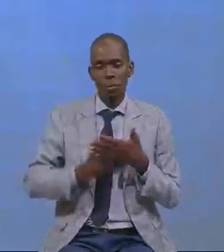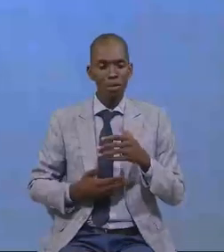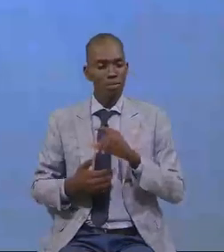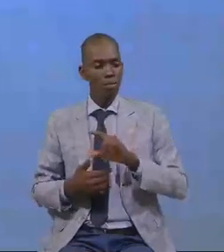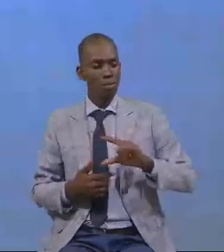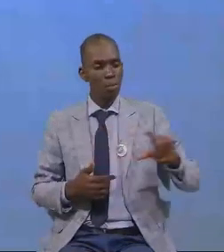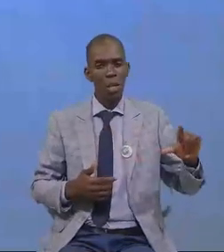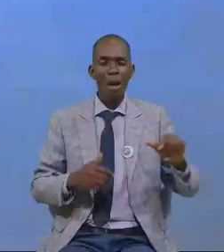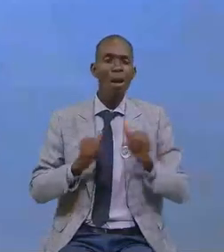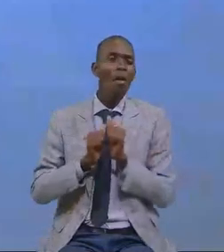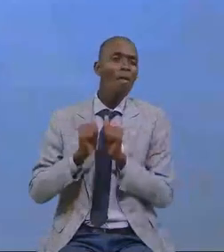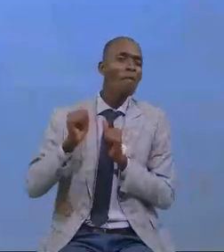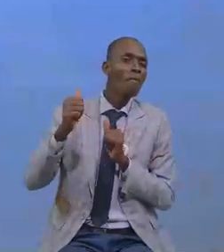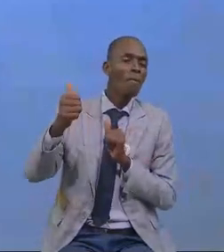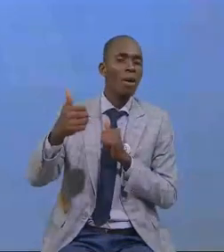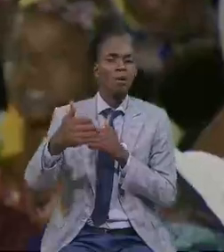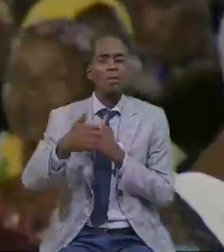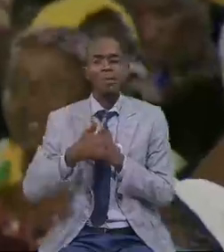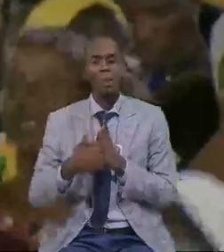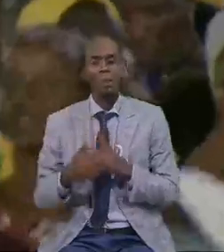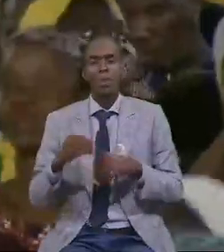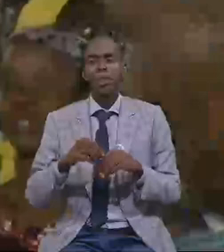partout où vous me recevez,